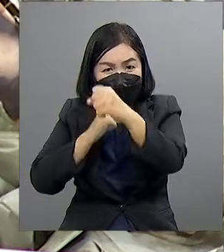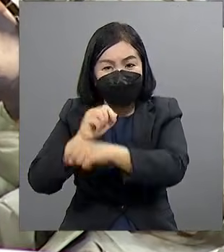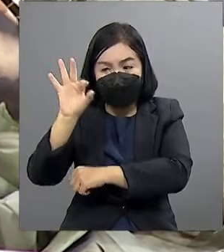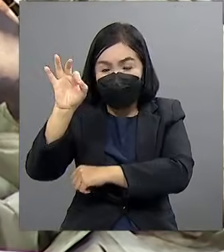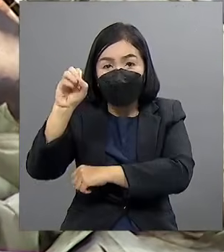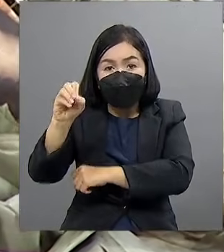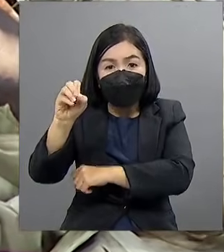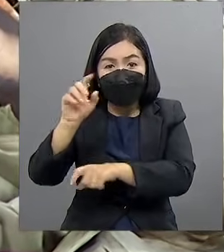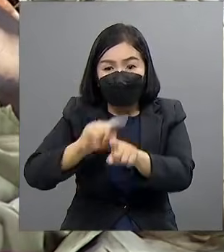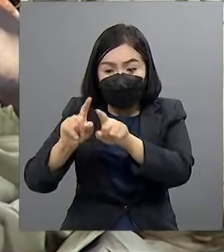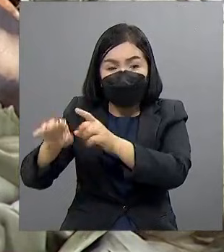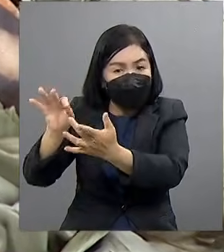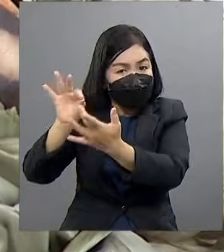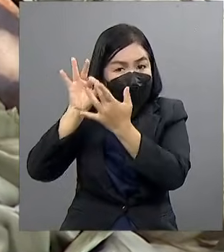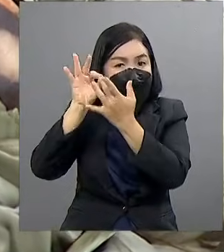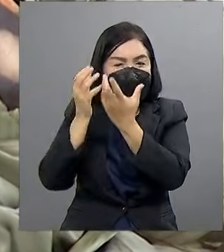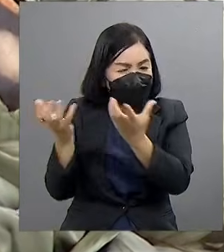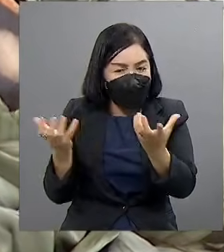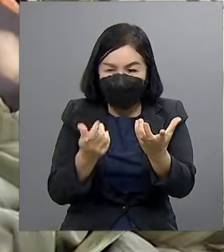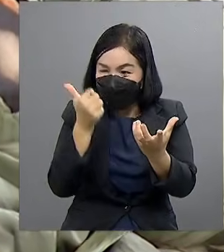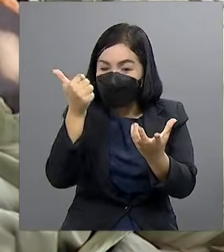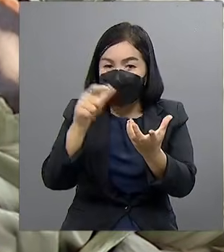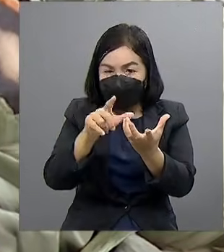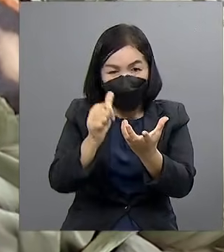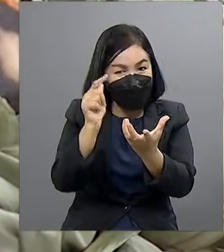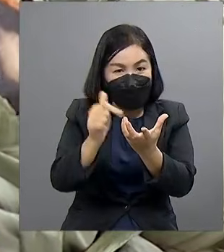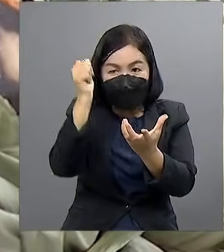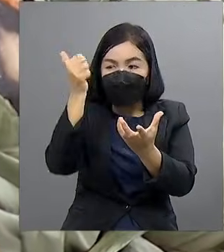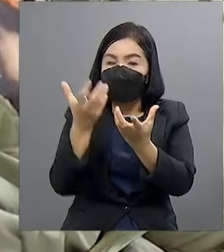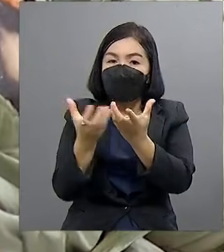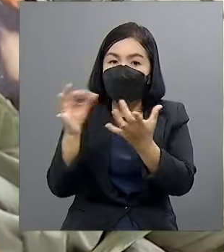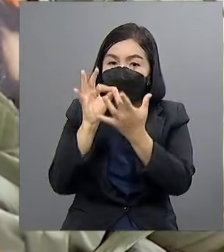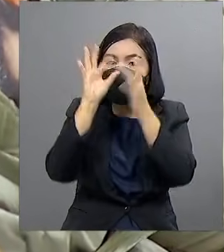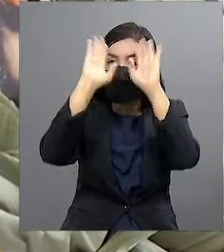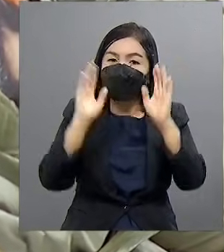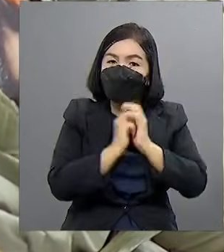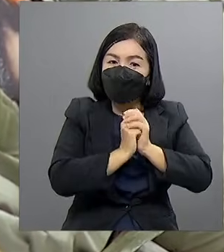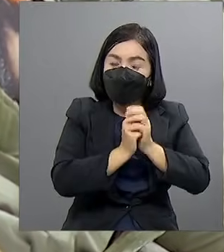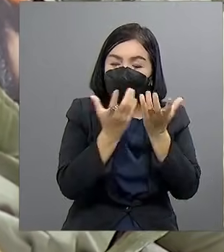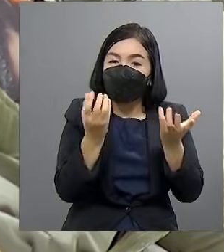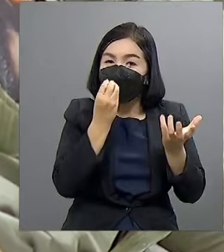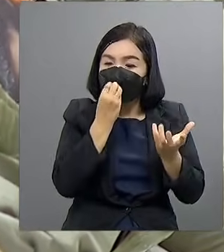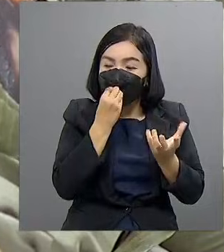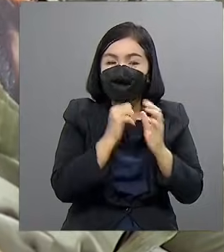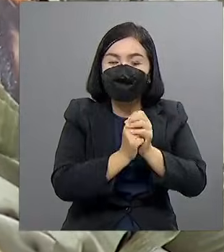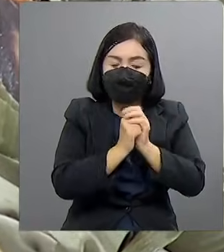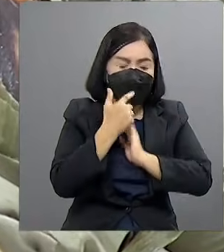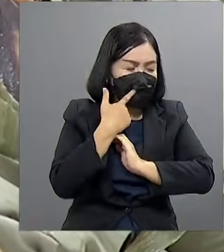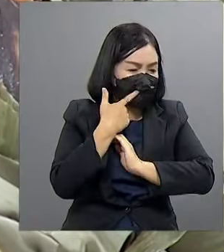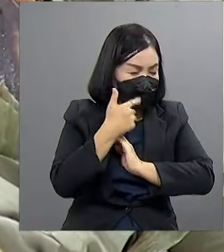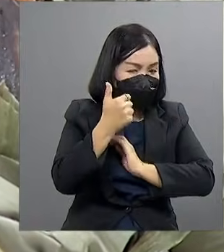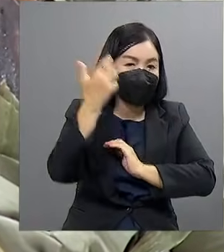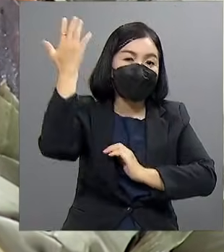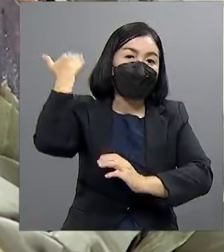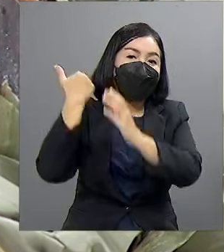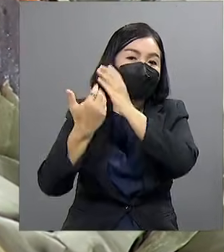การเลือกวัตถุดิบที่ดีแล้วก็จากแหล่งดั้งเดิมของชาวจีนเพื่อรสชาติให้คงความอร่อยแบบดั้งเดิมกลมกล่อมไม่หว